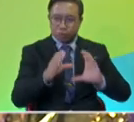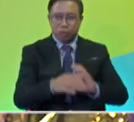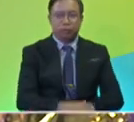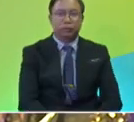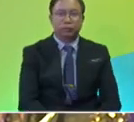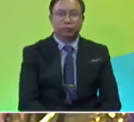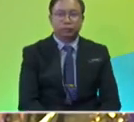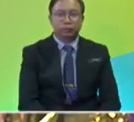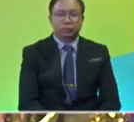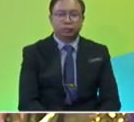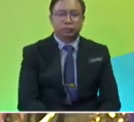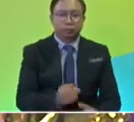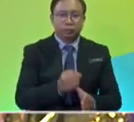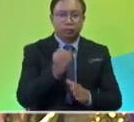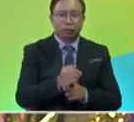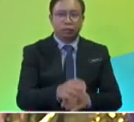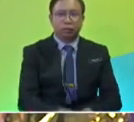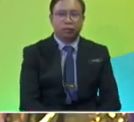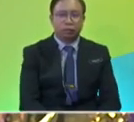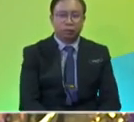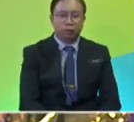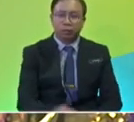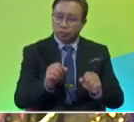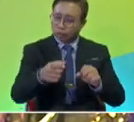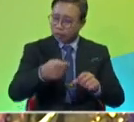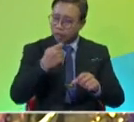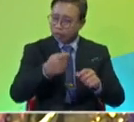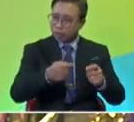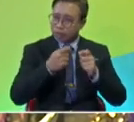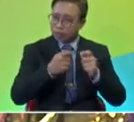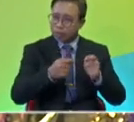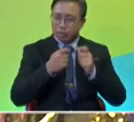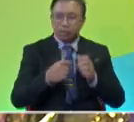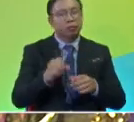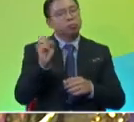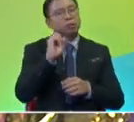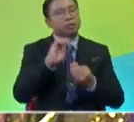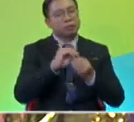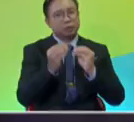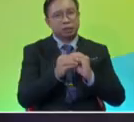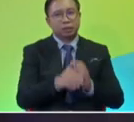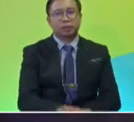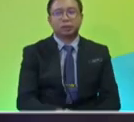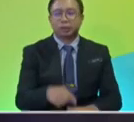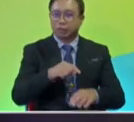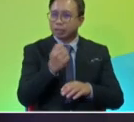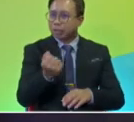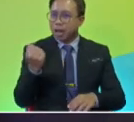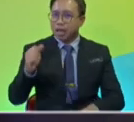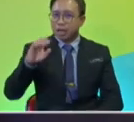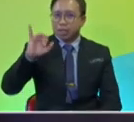ni boleh ataupun kita boleh petikkan macam tu pun tak ada masalah jadilah alat